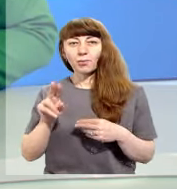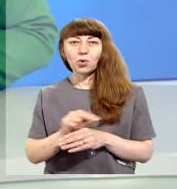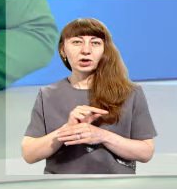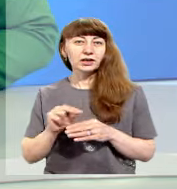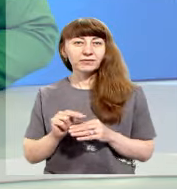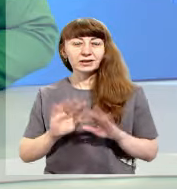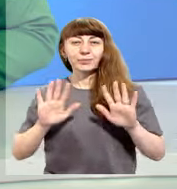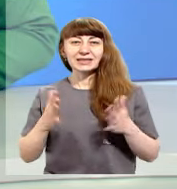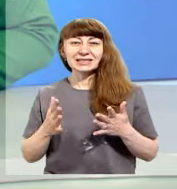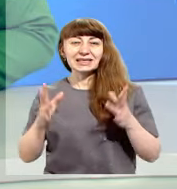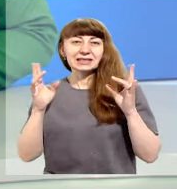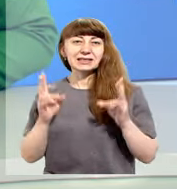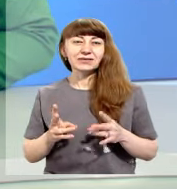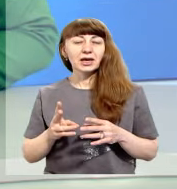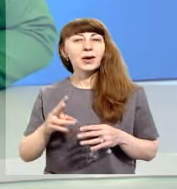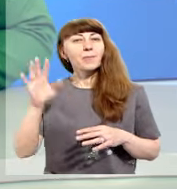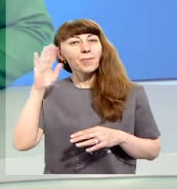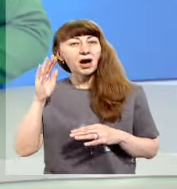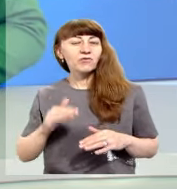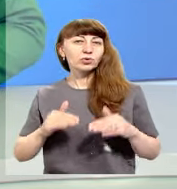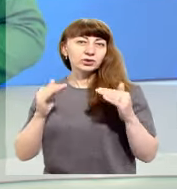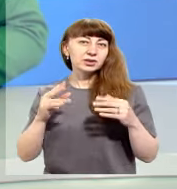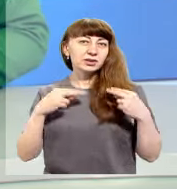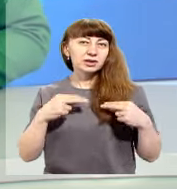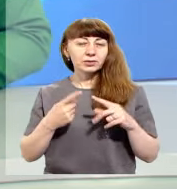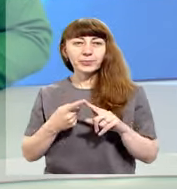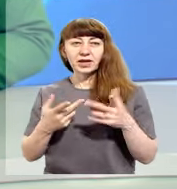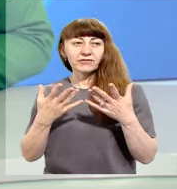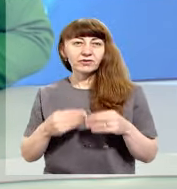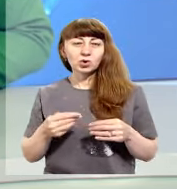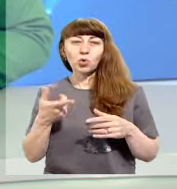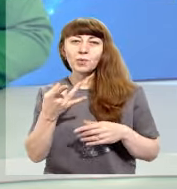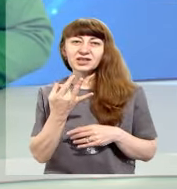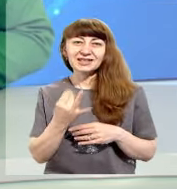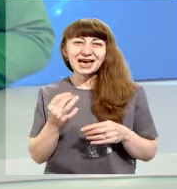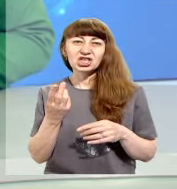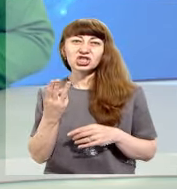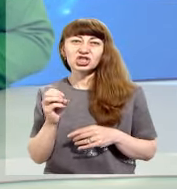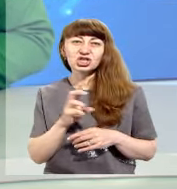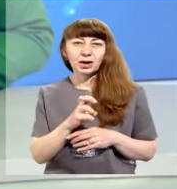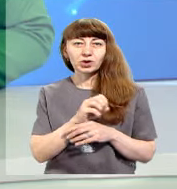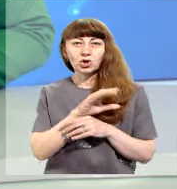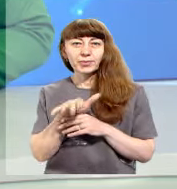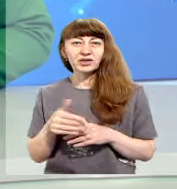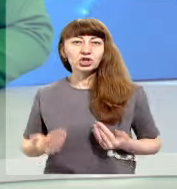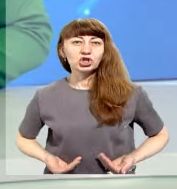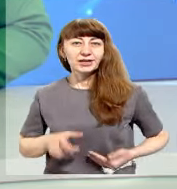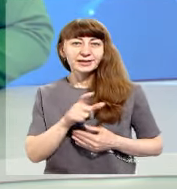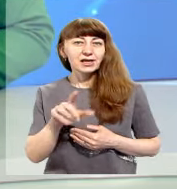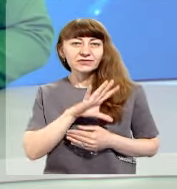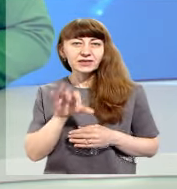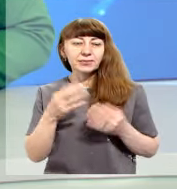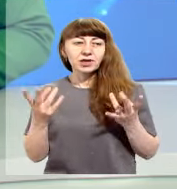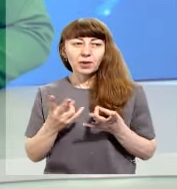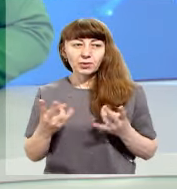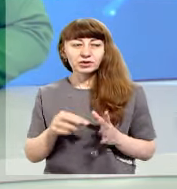ликвидации последствий паводка. С первых дней здесь работает гуманитарный штаб, обеспечивающий жителей всем необходимым. Члены общественного